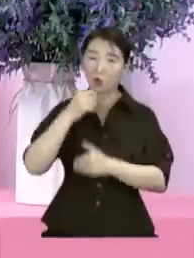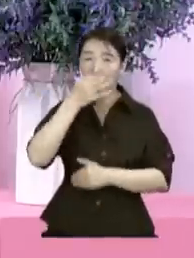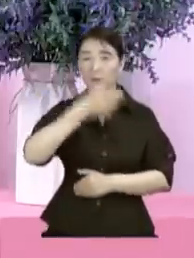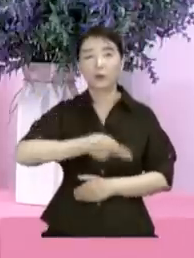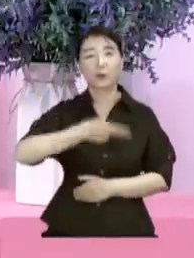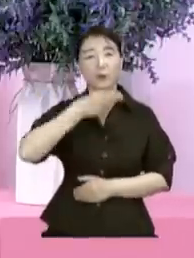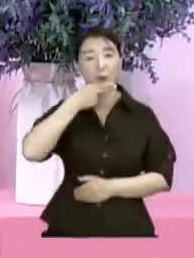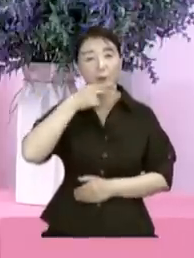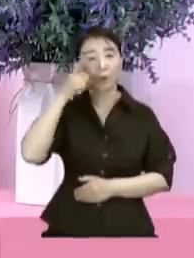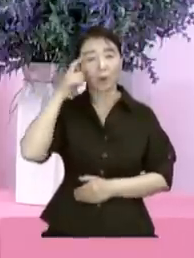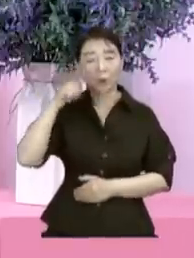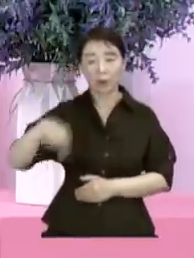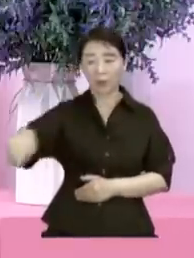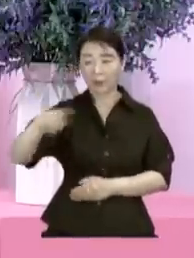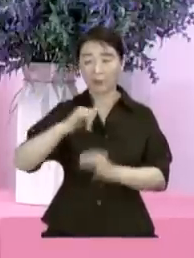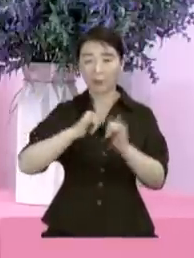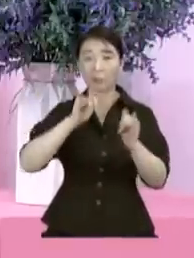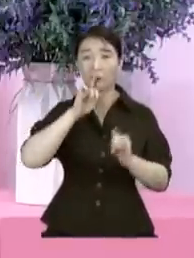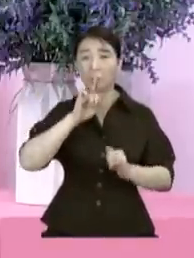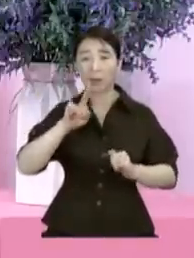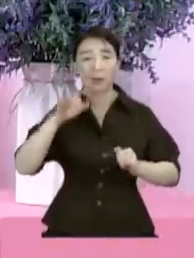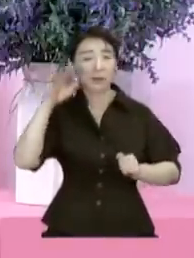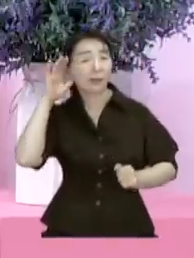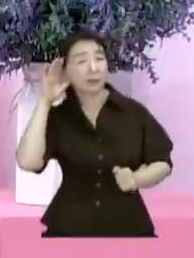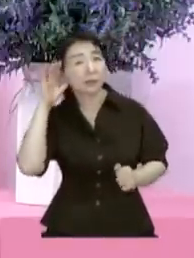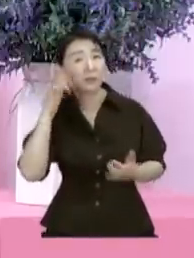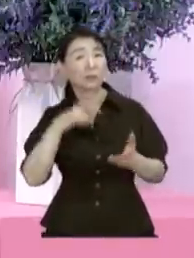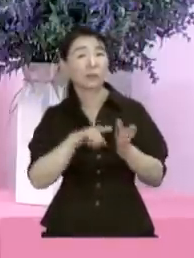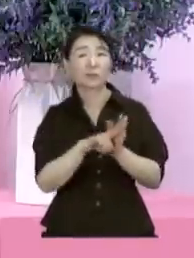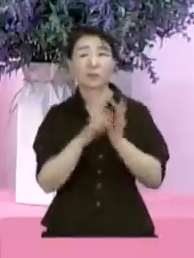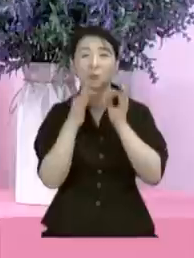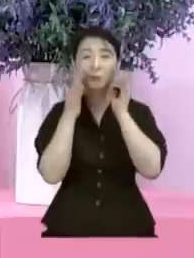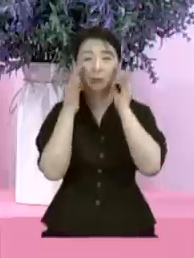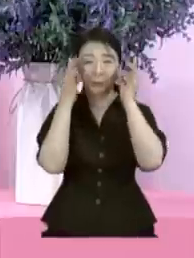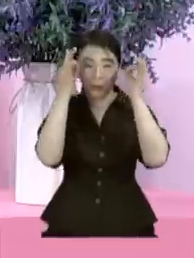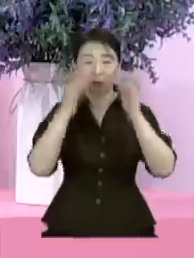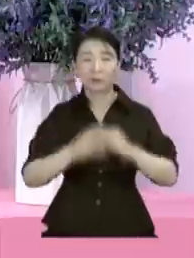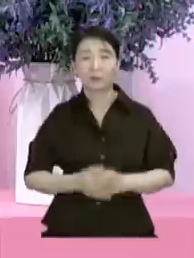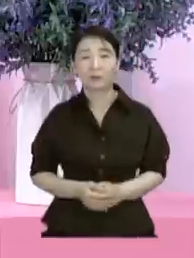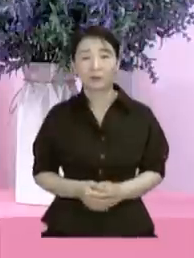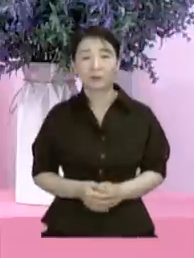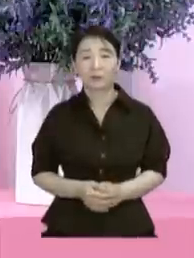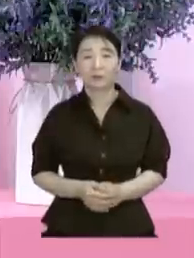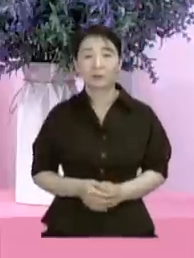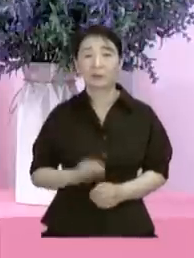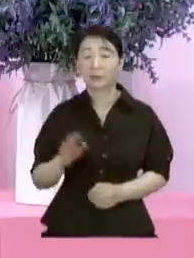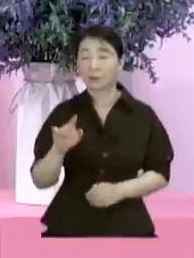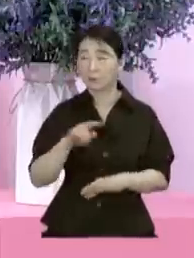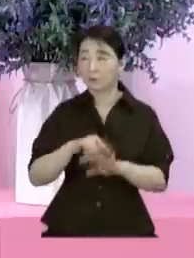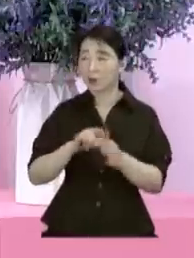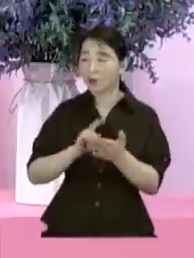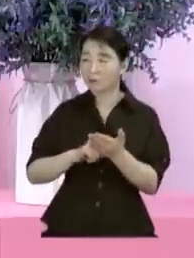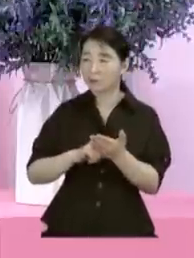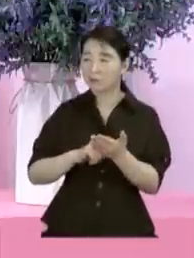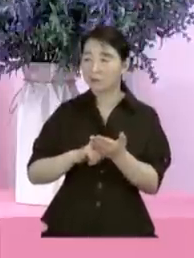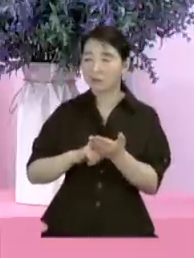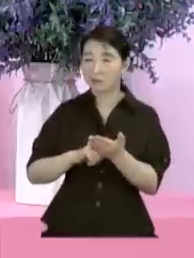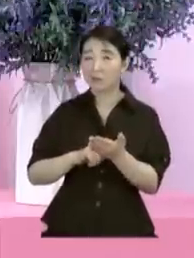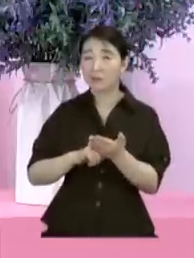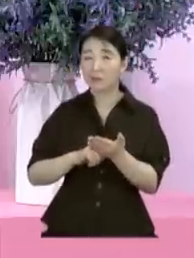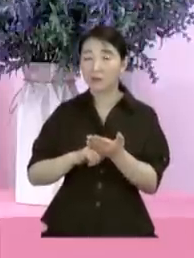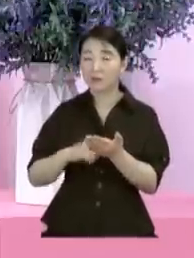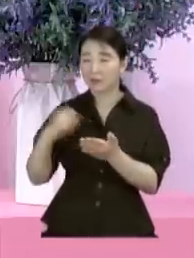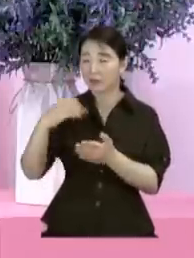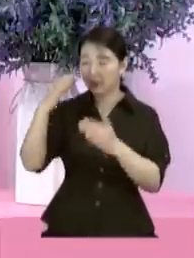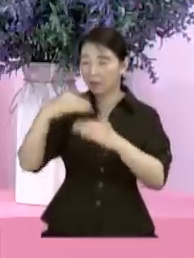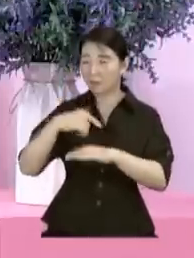경험을 별로 하지 않았어요. 그래요. 왜냐하면 그분들의 말을 제가 들으려고 노력을 예, 하셔서 들으려고 하고 그분들의 얘기가 제 마음속에 다